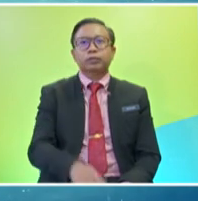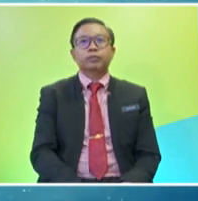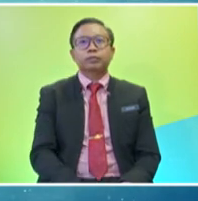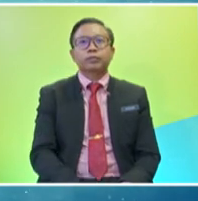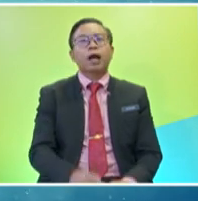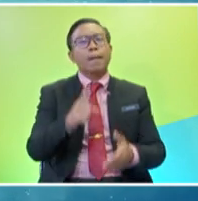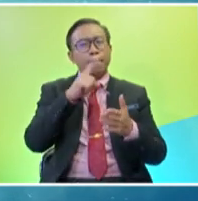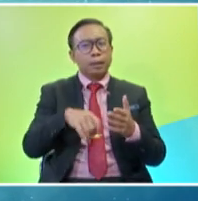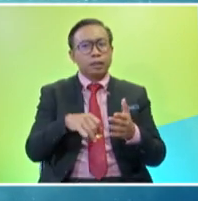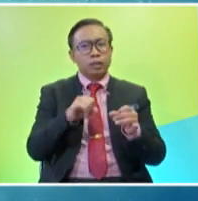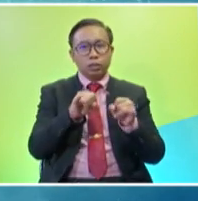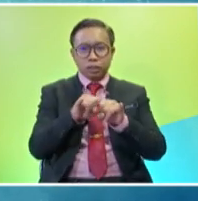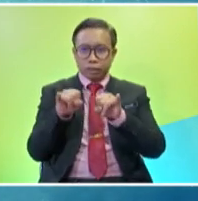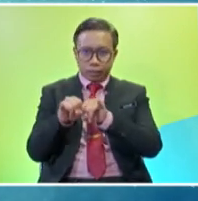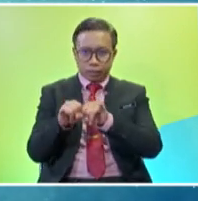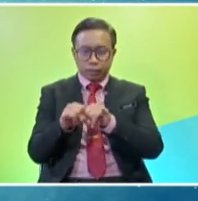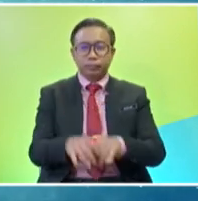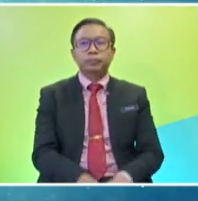jenis zerofi